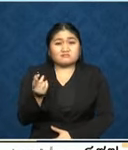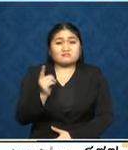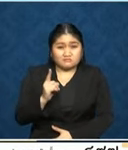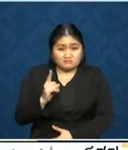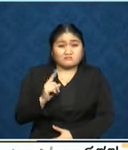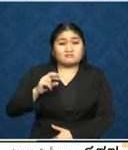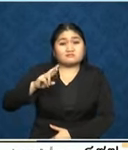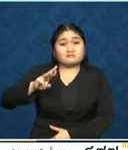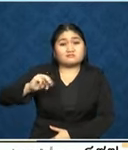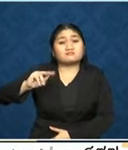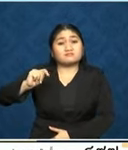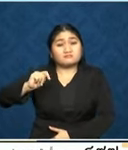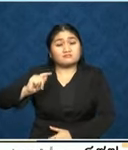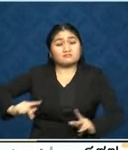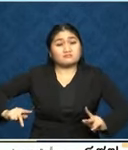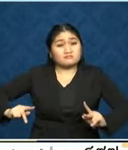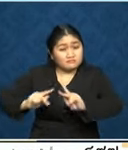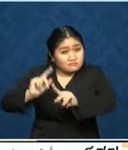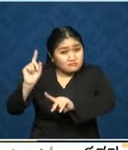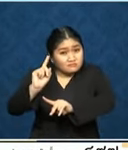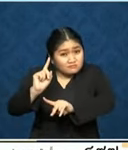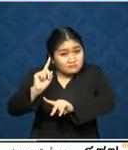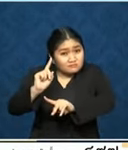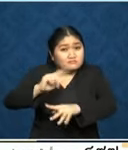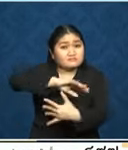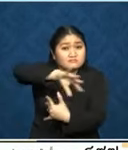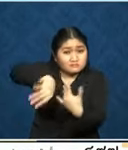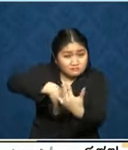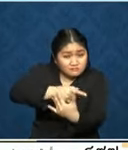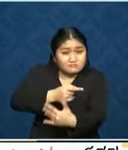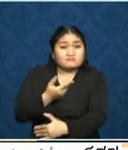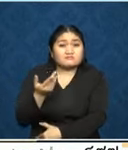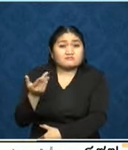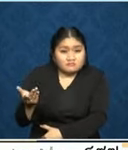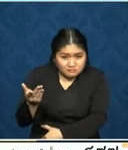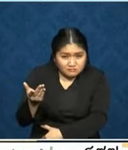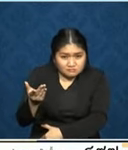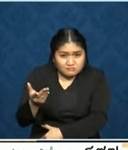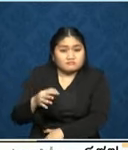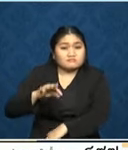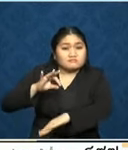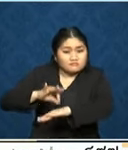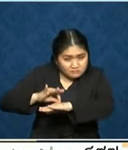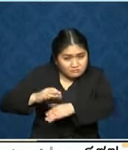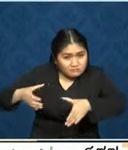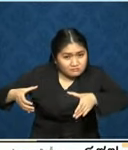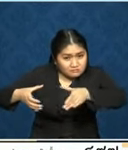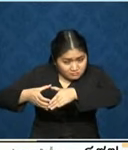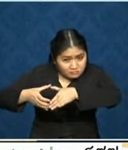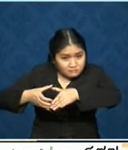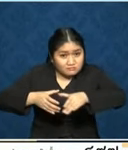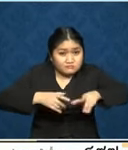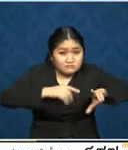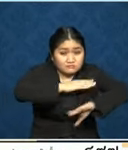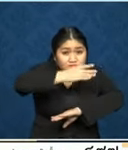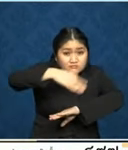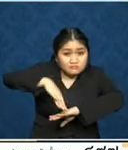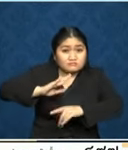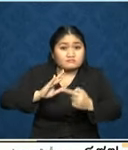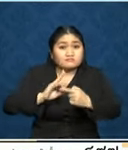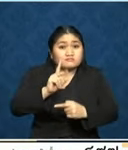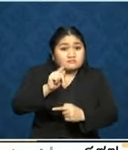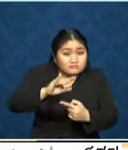ทรัพยากและสิ่งแวดล้อมช่วยพิจารณาอนุมัติจัดตั้งหน่วยเสือไฟในเขตพื้นที่เขาเขียวเขาชมพู่